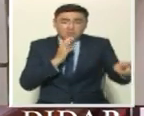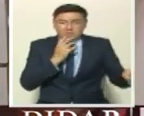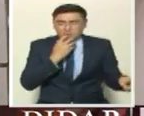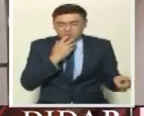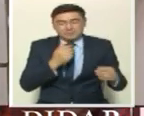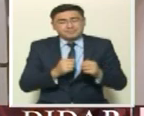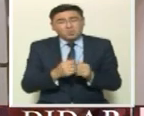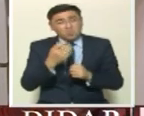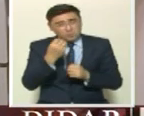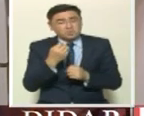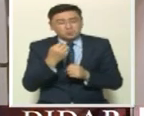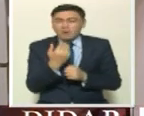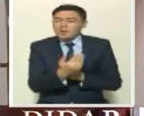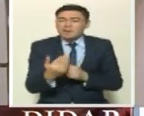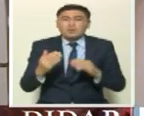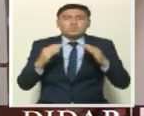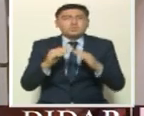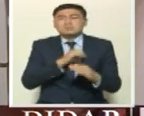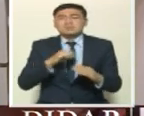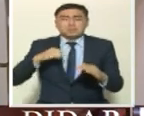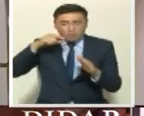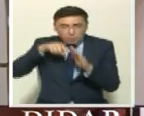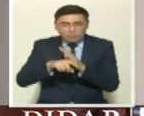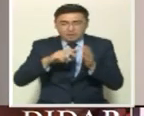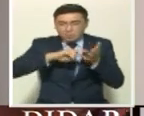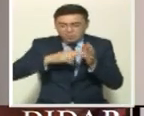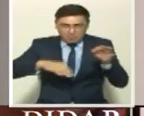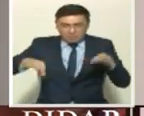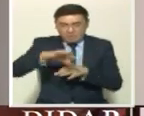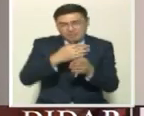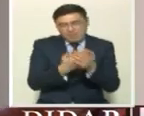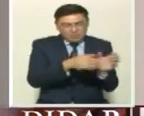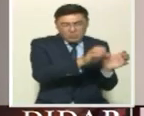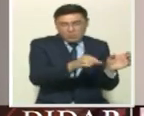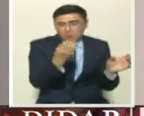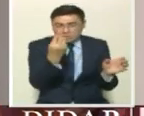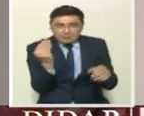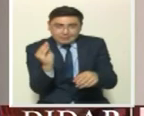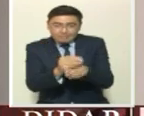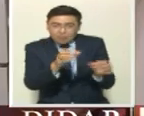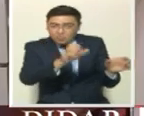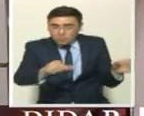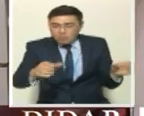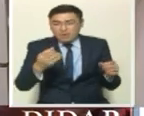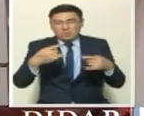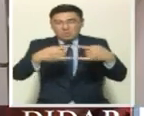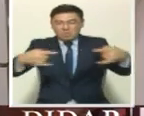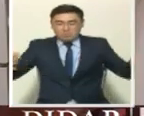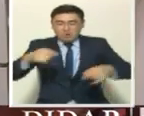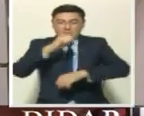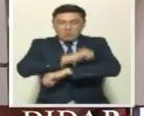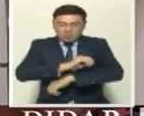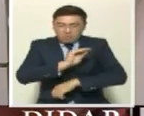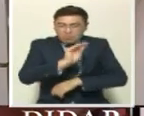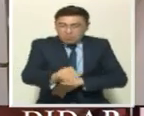перепланировка если мы нарушим предыдущие проекты поставим дополнительную батарею и установлен на балкон и поставим игольчатый винт